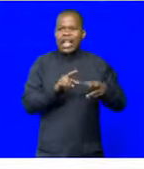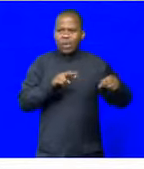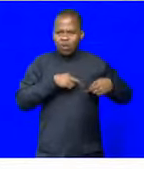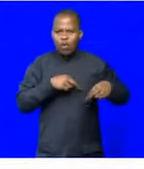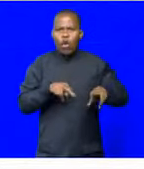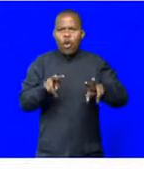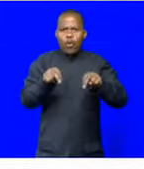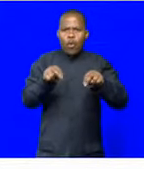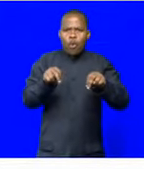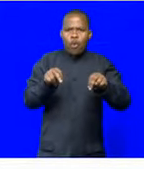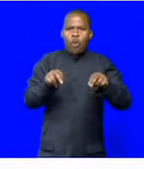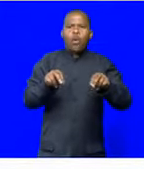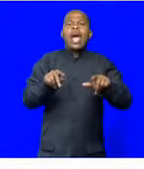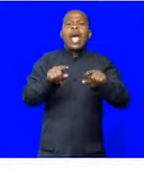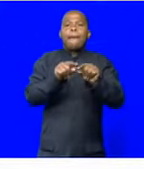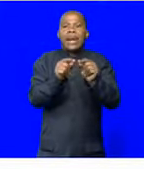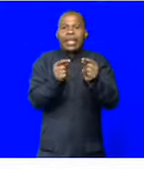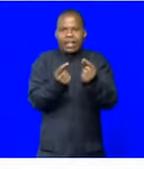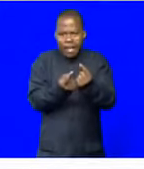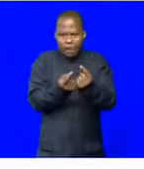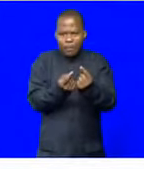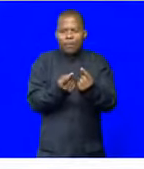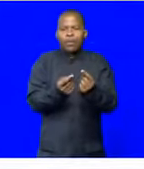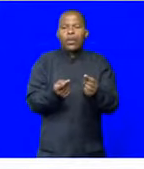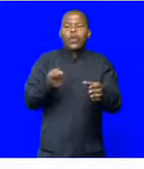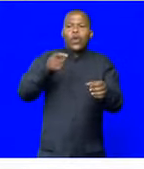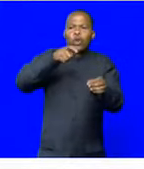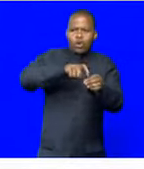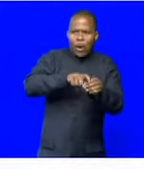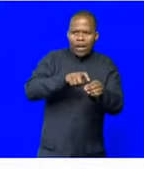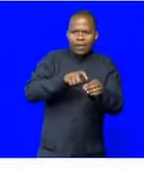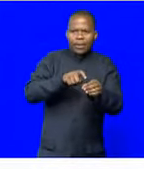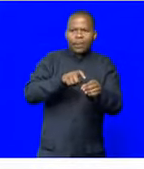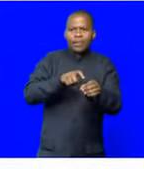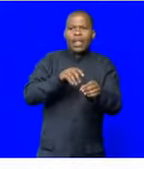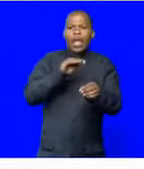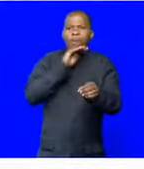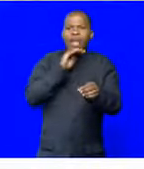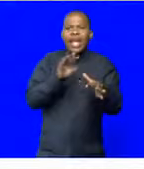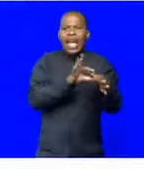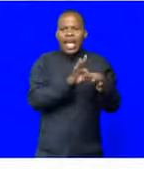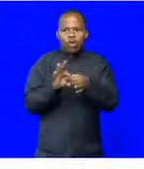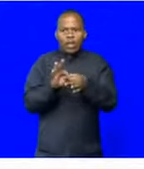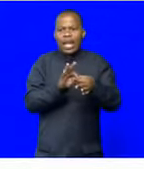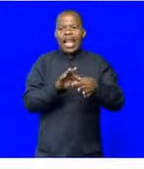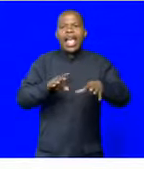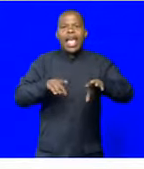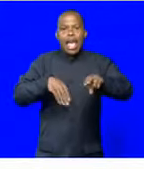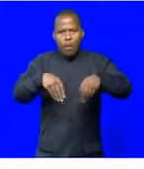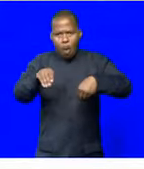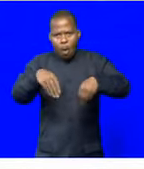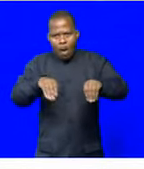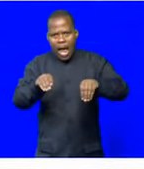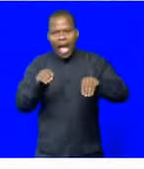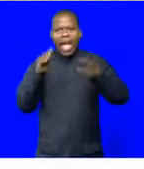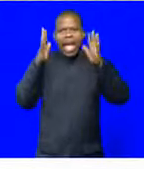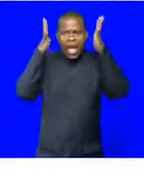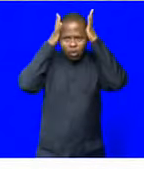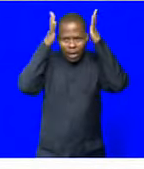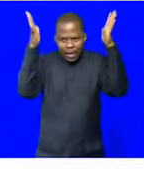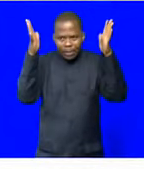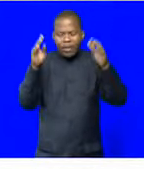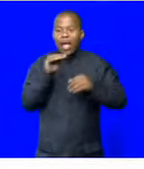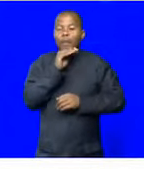noma levumele ukuthi emacembu ethe angene ngaphasi kwalesifundza inhlangano lengamela umdlalo webhola lapha even